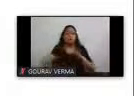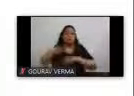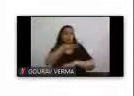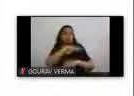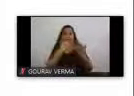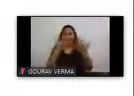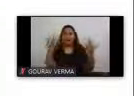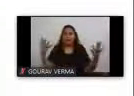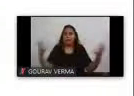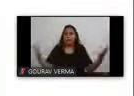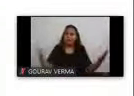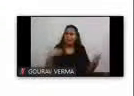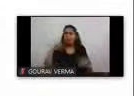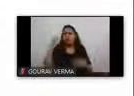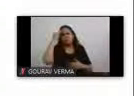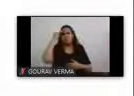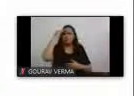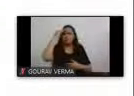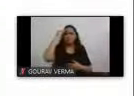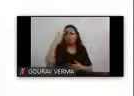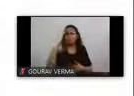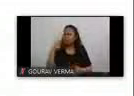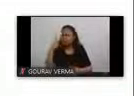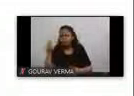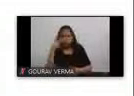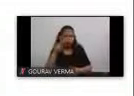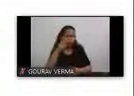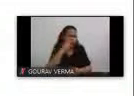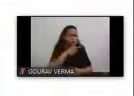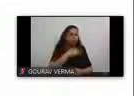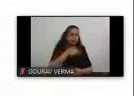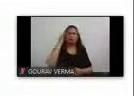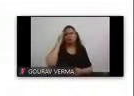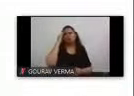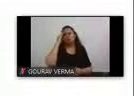मतलब बहुत सारे टॉयज और वो है, तो दिस विल बी अ ग्रेट